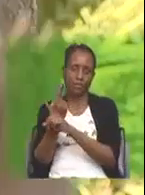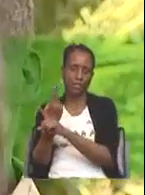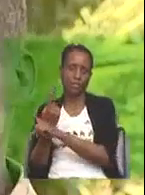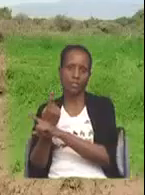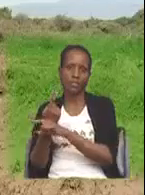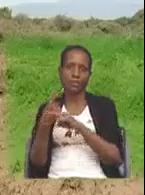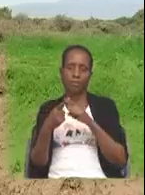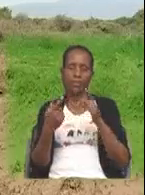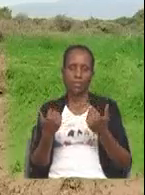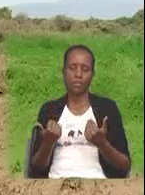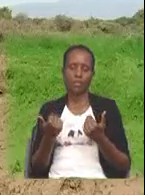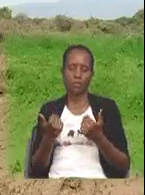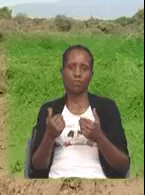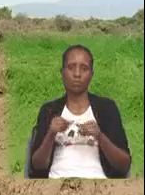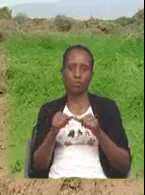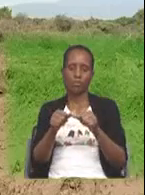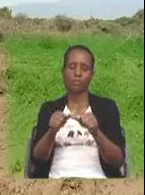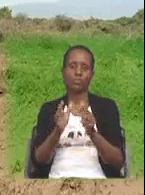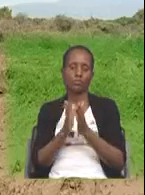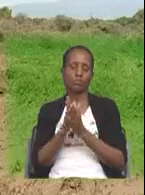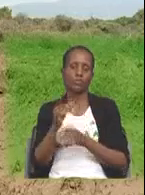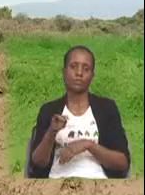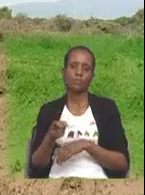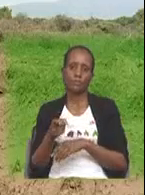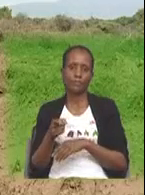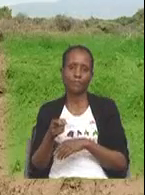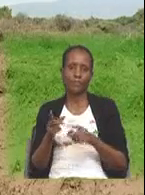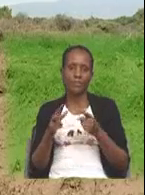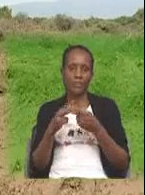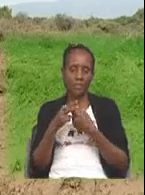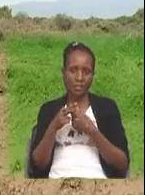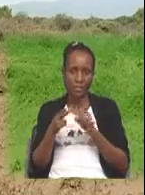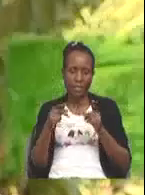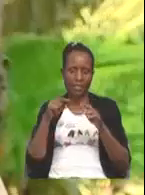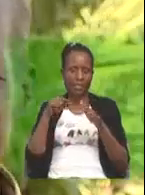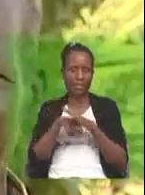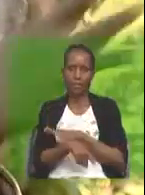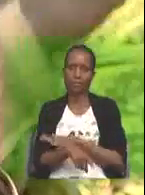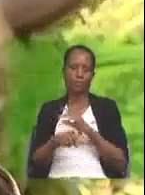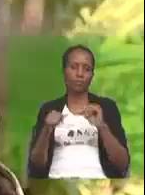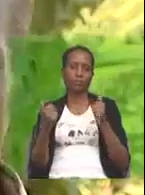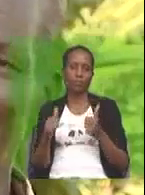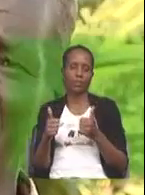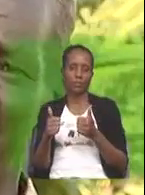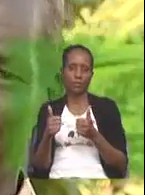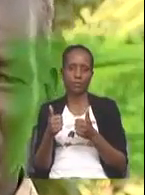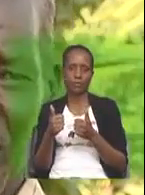feeder. Sasa bado wanaendelesha hiyo. Hawajaanza kuingia ile ndani.